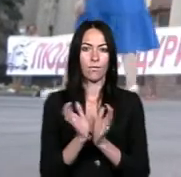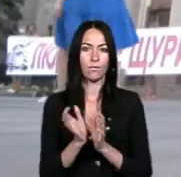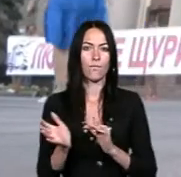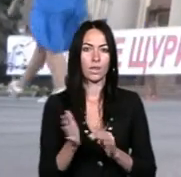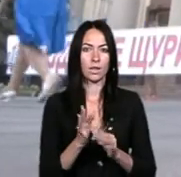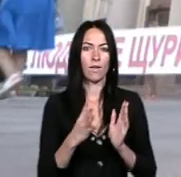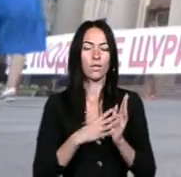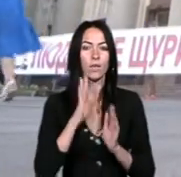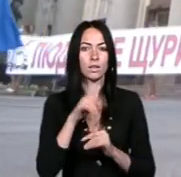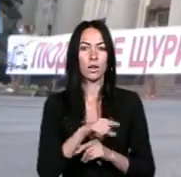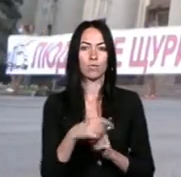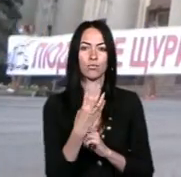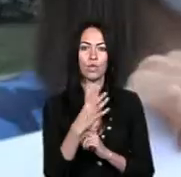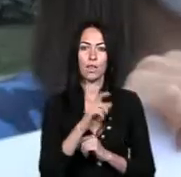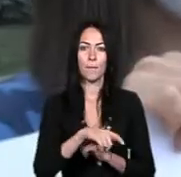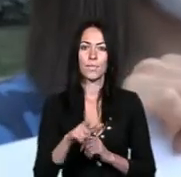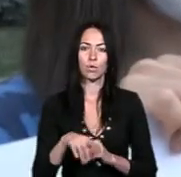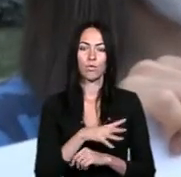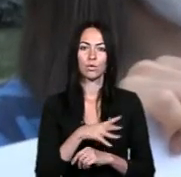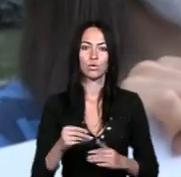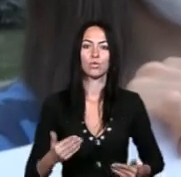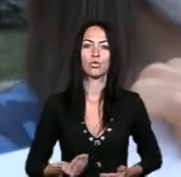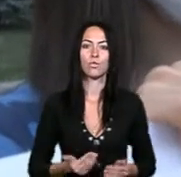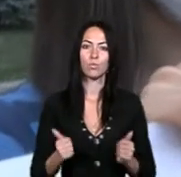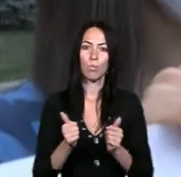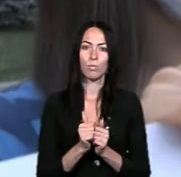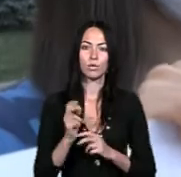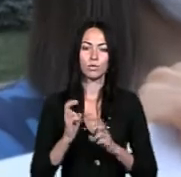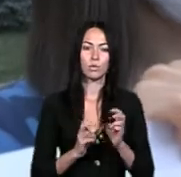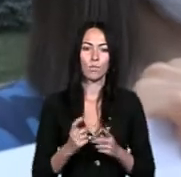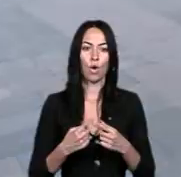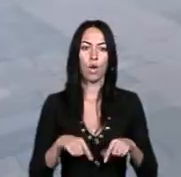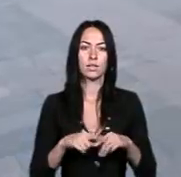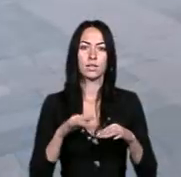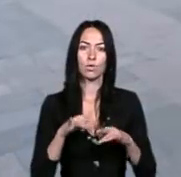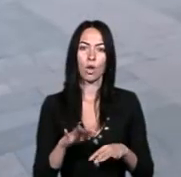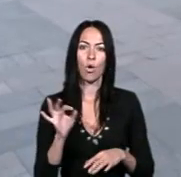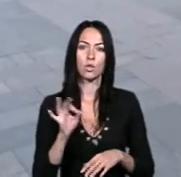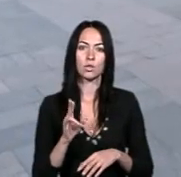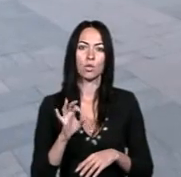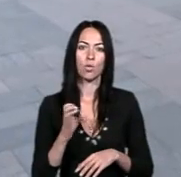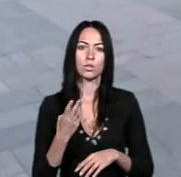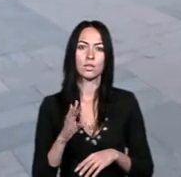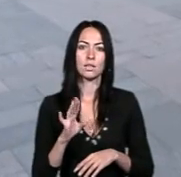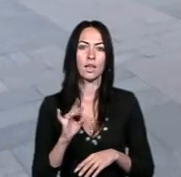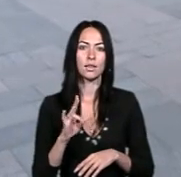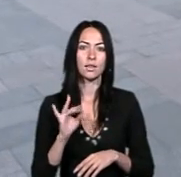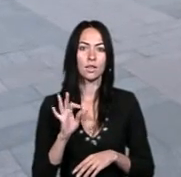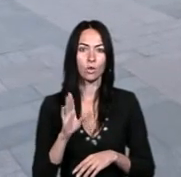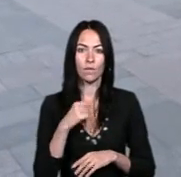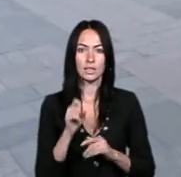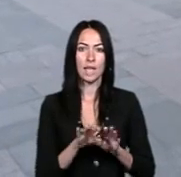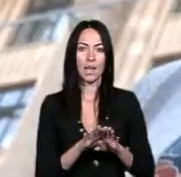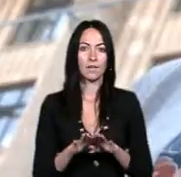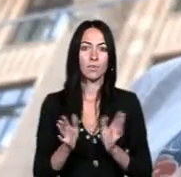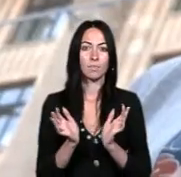тут 14 пікетувальників. Усі живуть поблизу заводу. Організатор акції Олександр Костянтинов каже, за рівнем